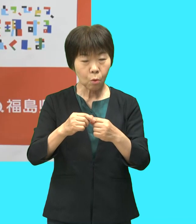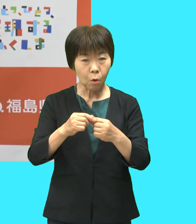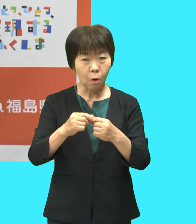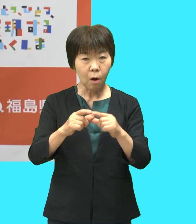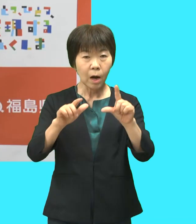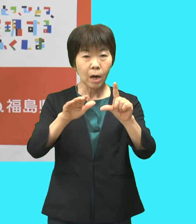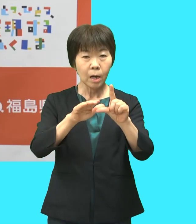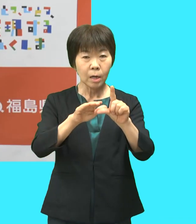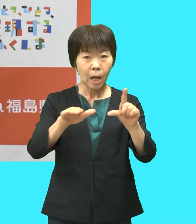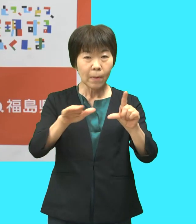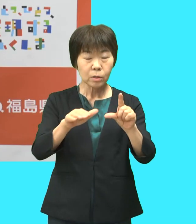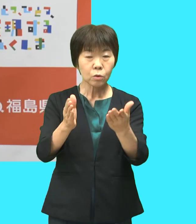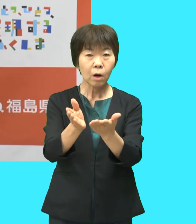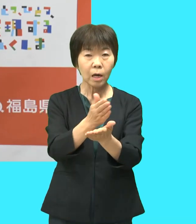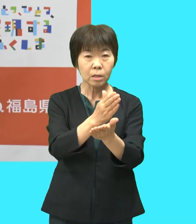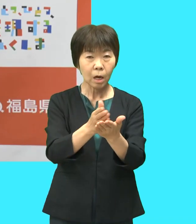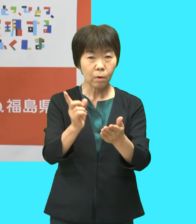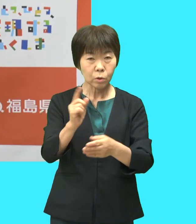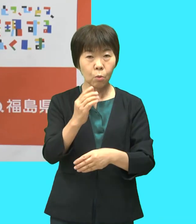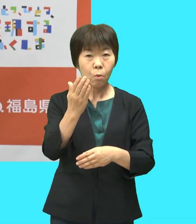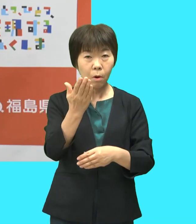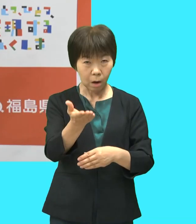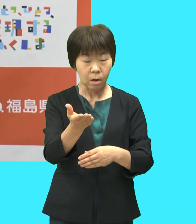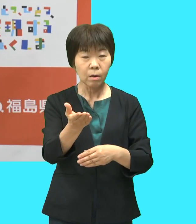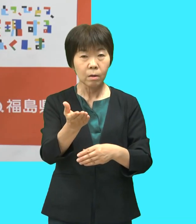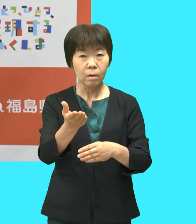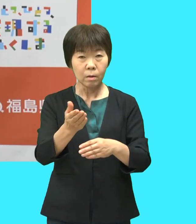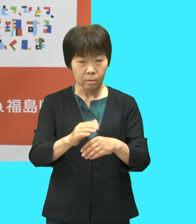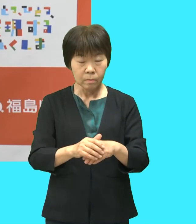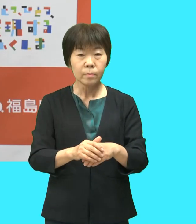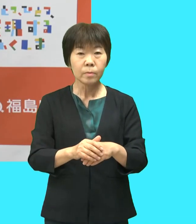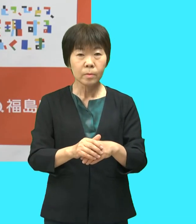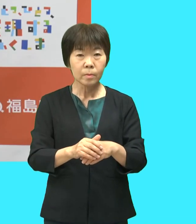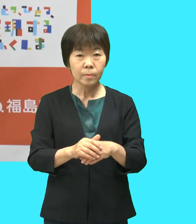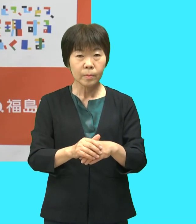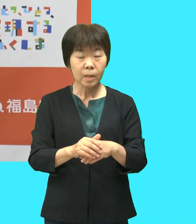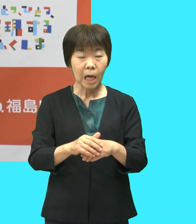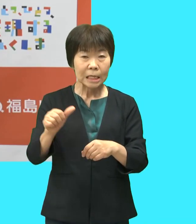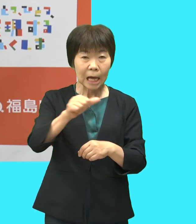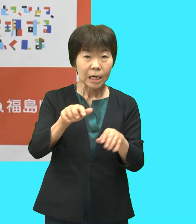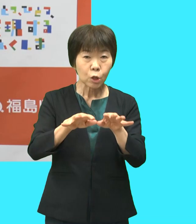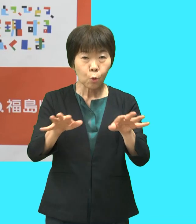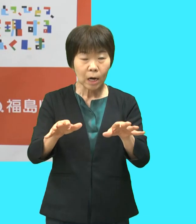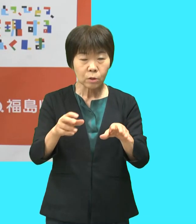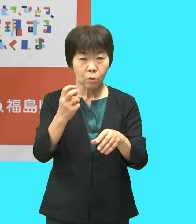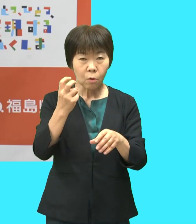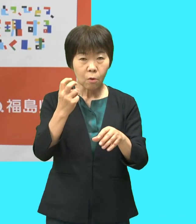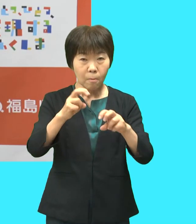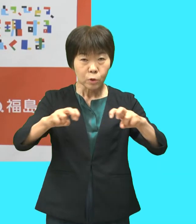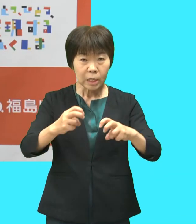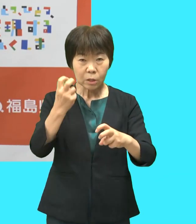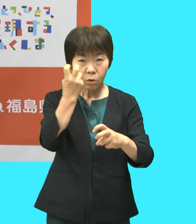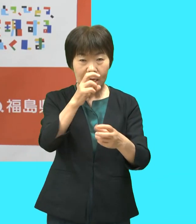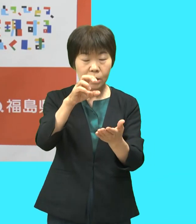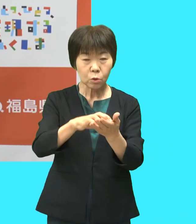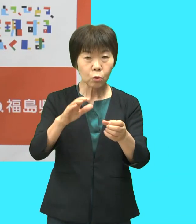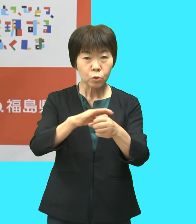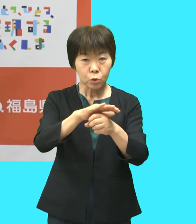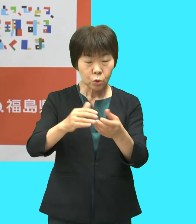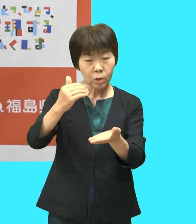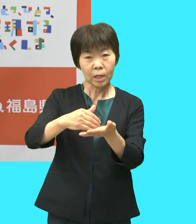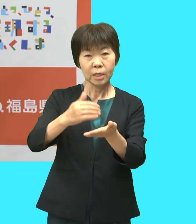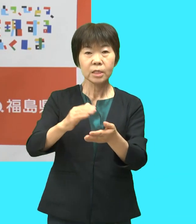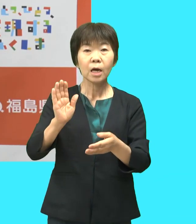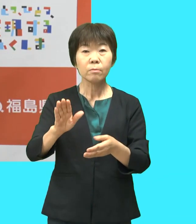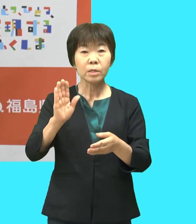判断というのはまあどういった認識でおられるのか、はいはい、またあと先ほど第5波の分析と検証の重要性ということでお話ありましたけれ